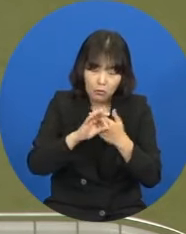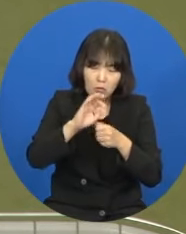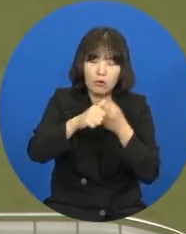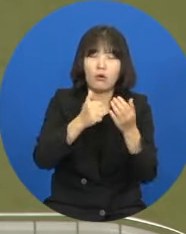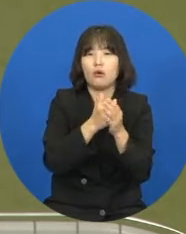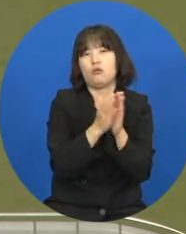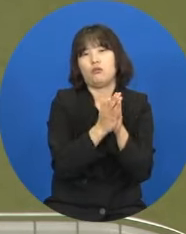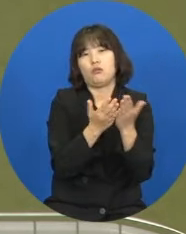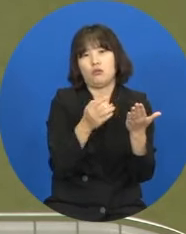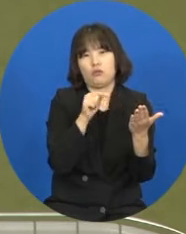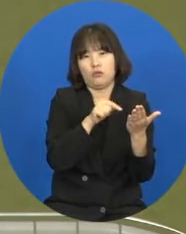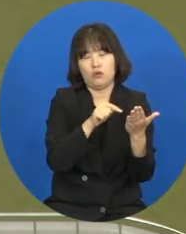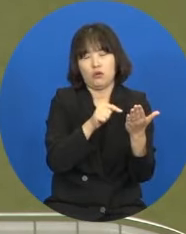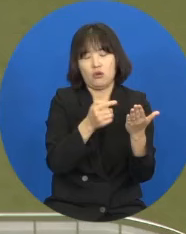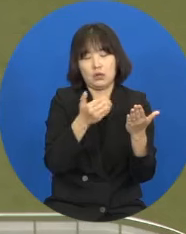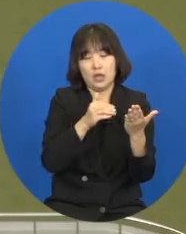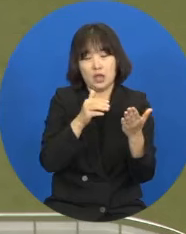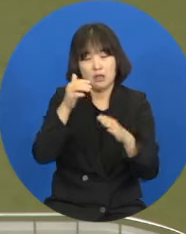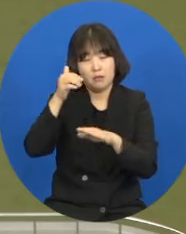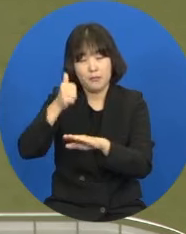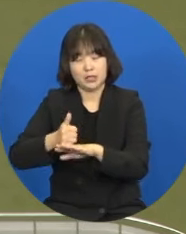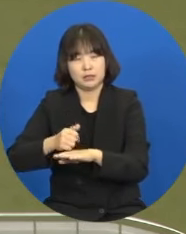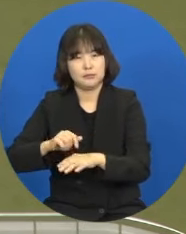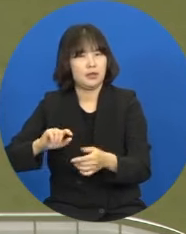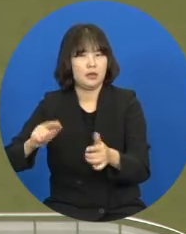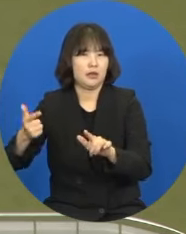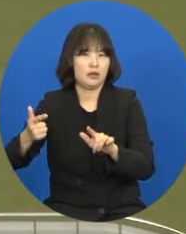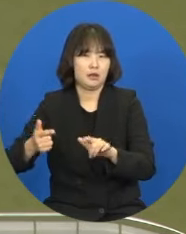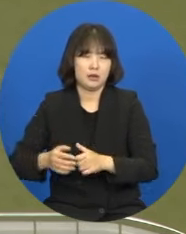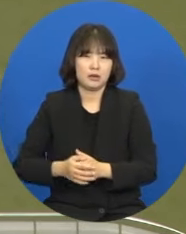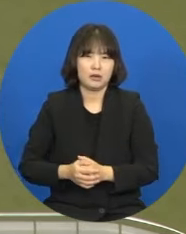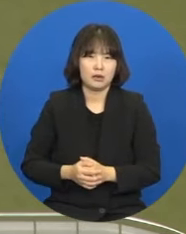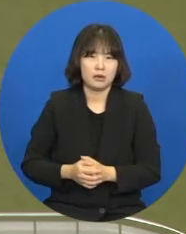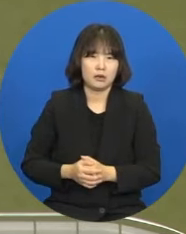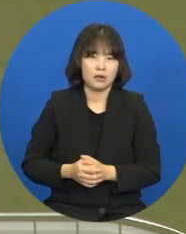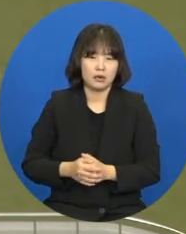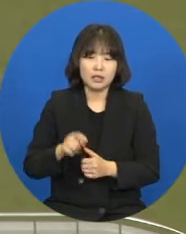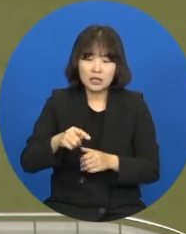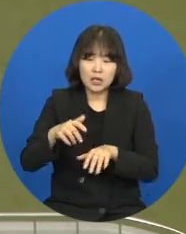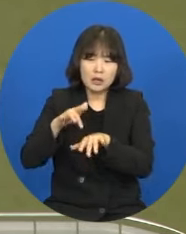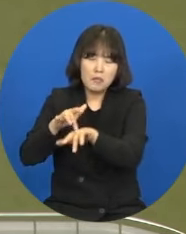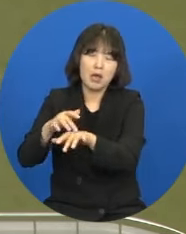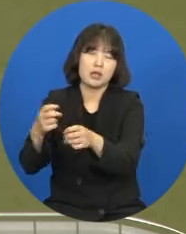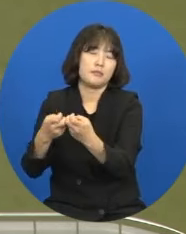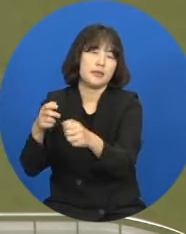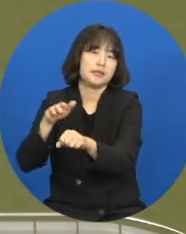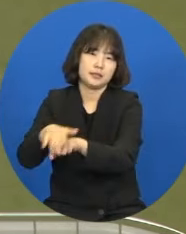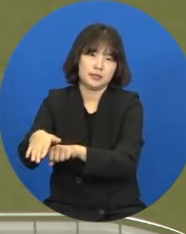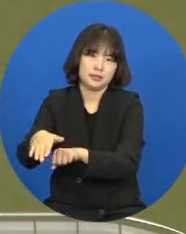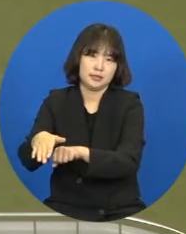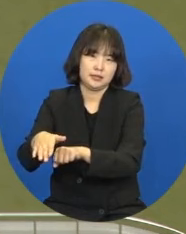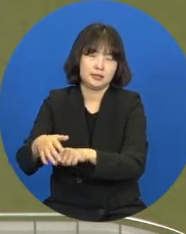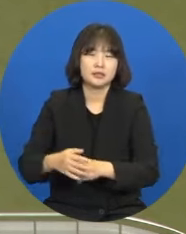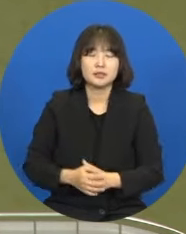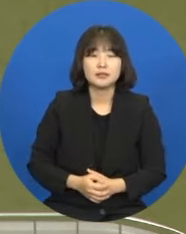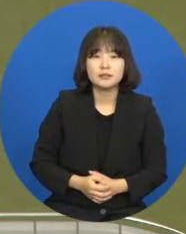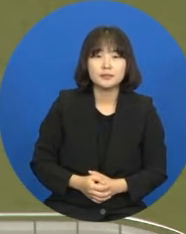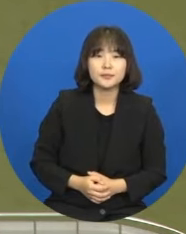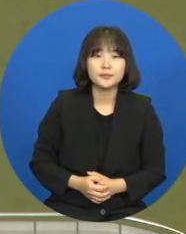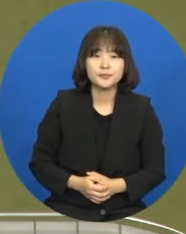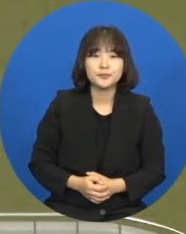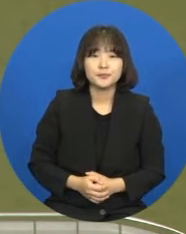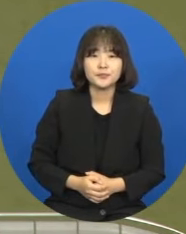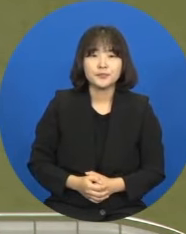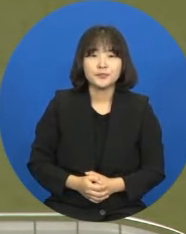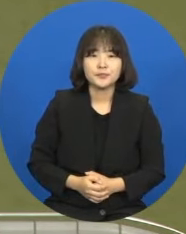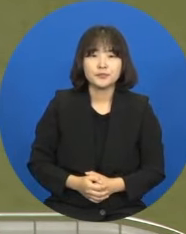근데 마지막에 다른 거야 마귀가 쓰는 방식이에요 이것이 성경을 가지고 성경이게 돼 있지 않냐